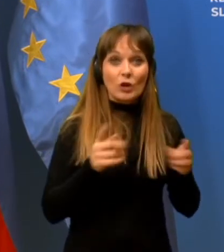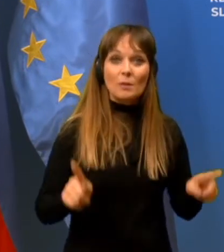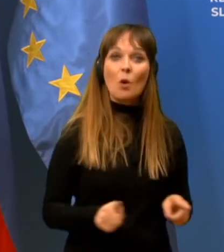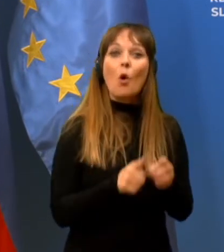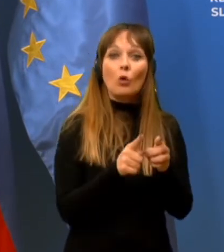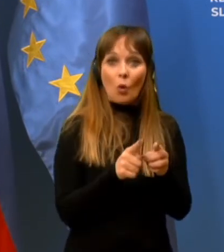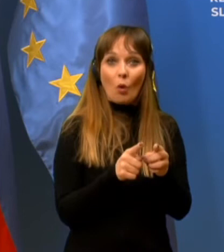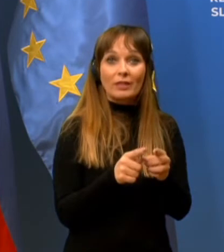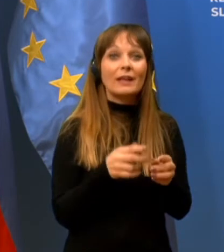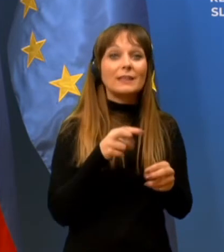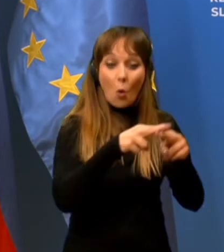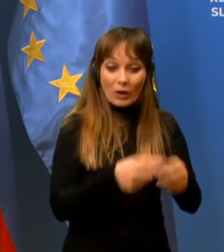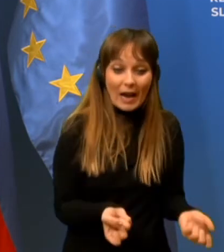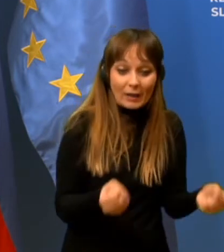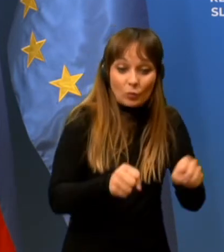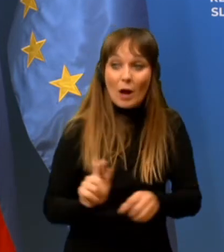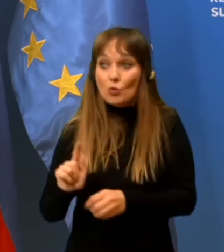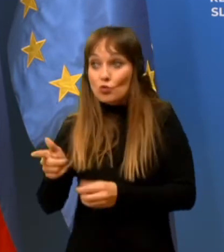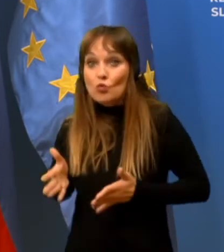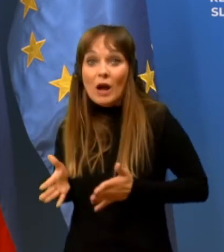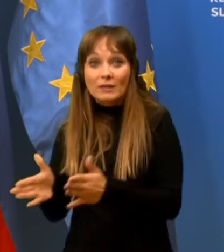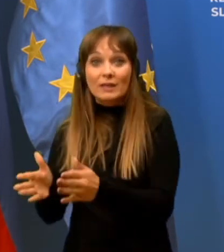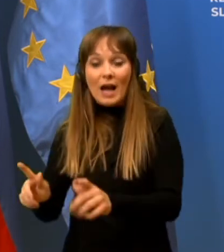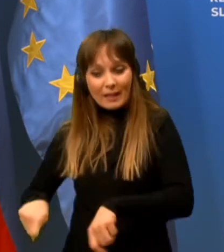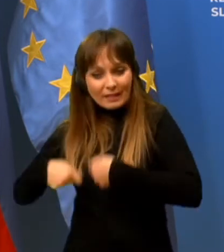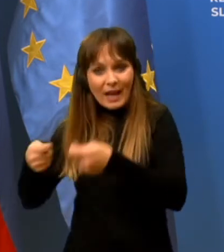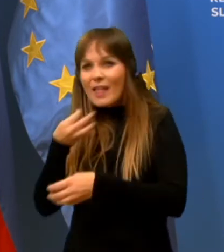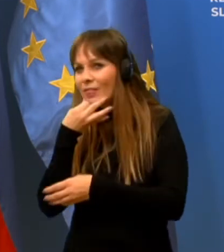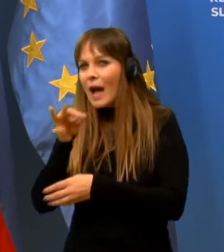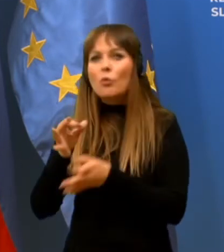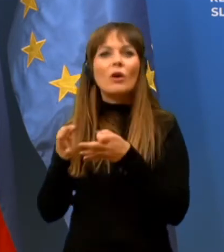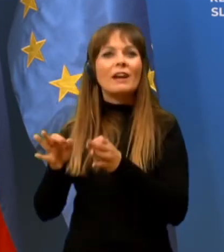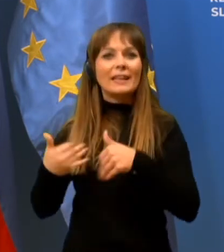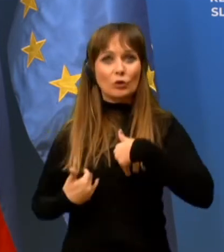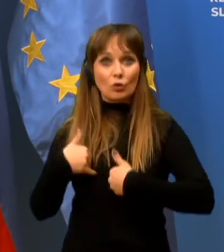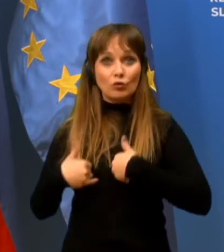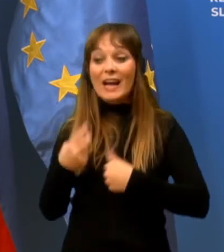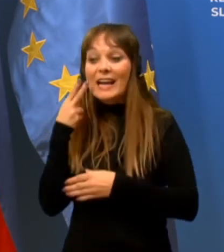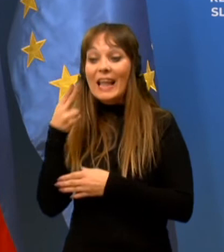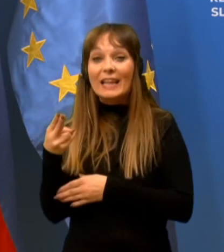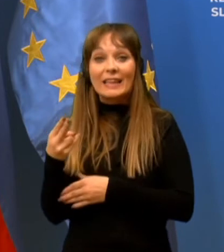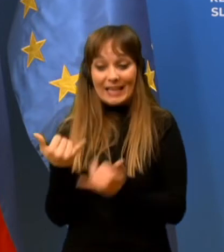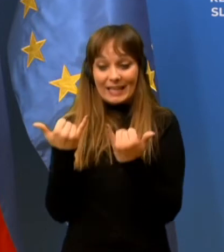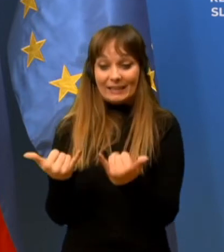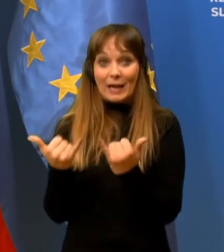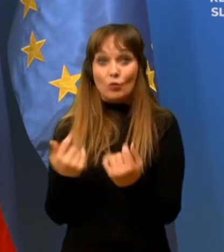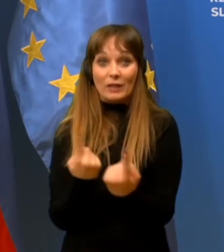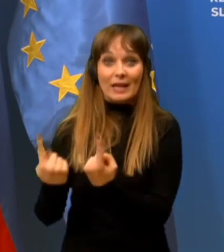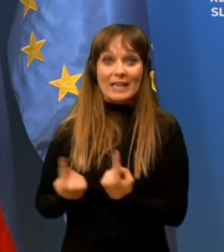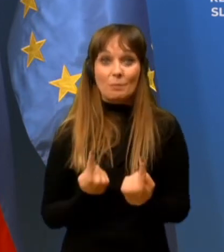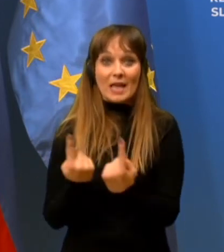kondicijo gospodarstva, na drugi strani pa zagotoviti najboljšo kvaliteto življenja glede na trenutne